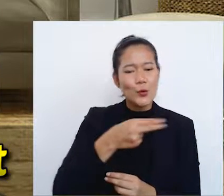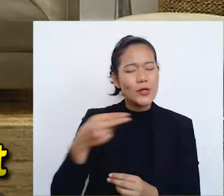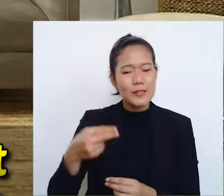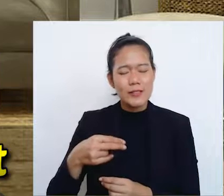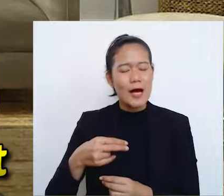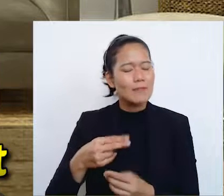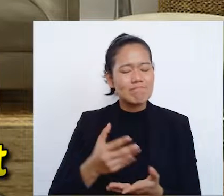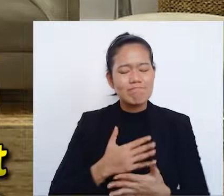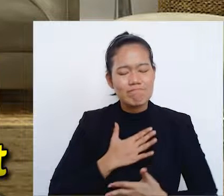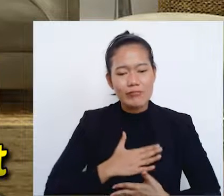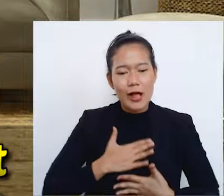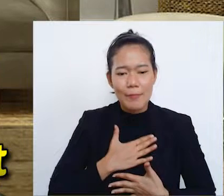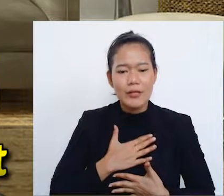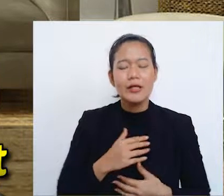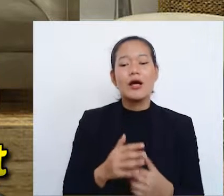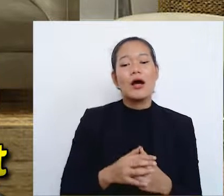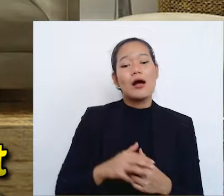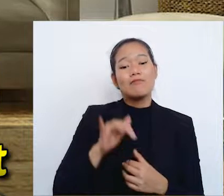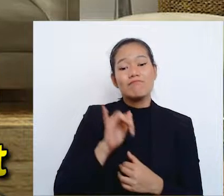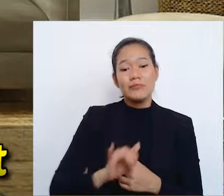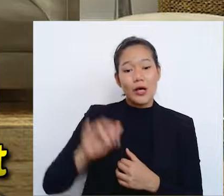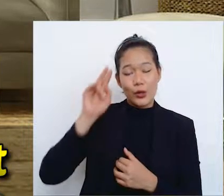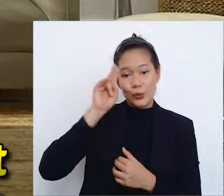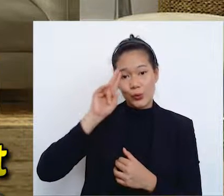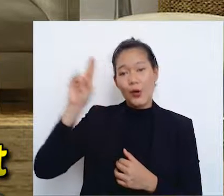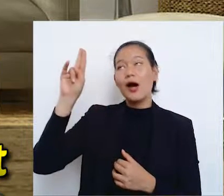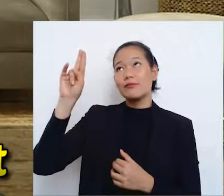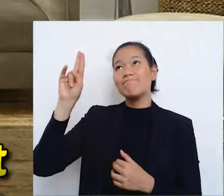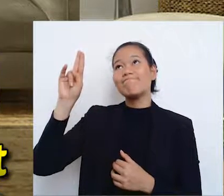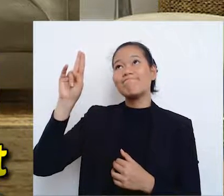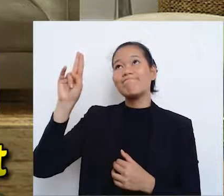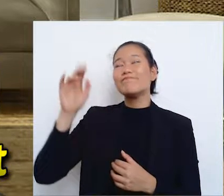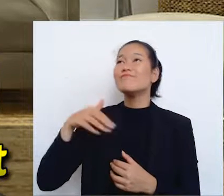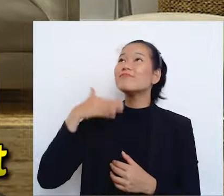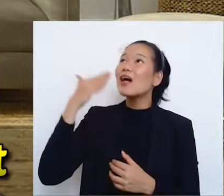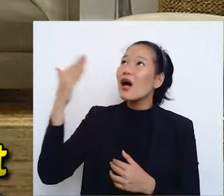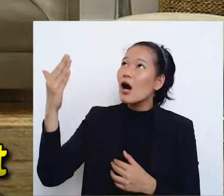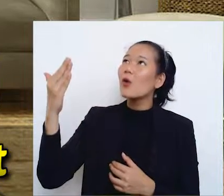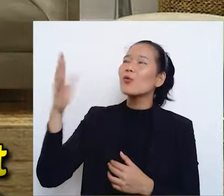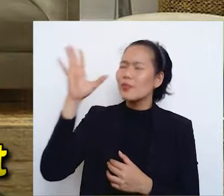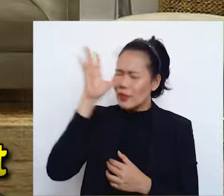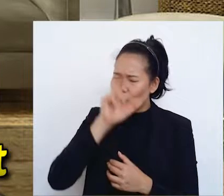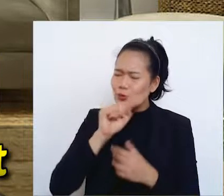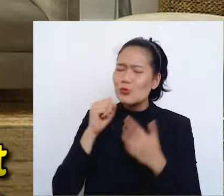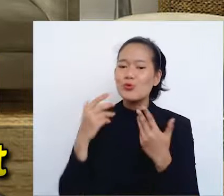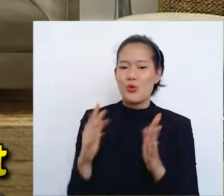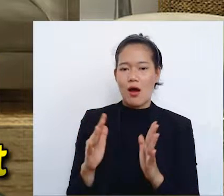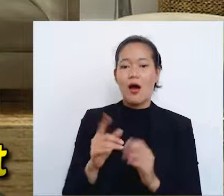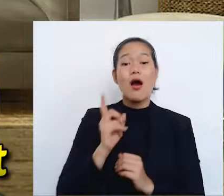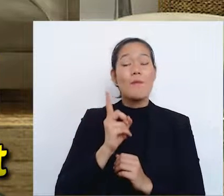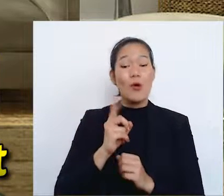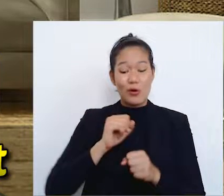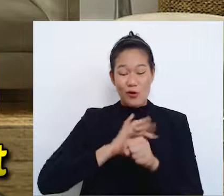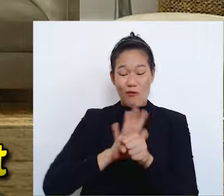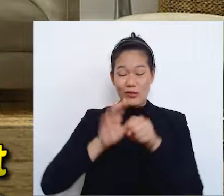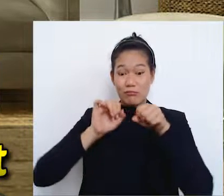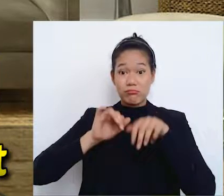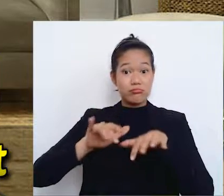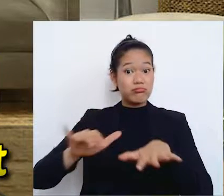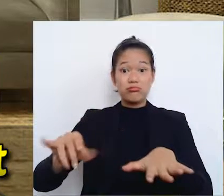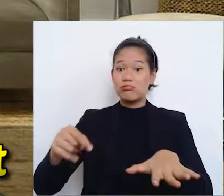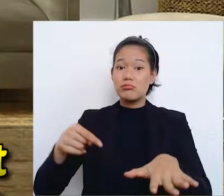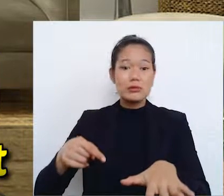kami Indonesia. Ya Tuhan, sebagaimana Engkau ketahui bahwa pandemi